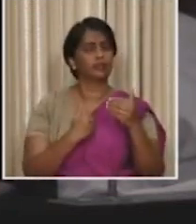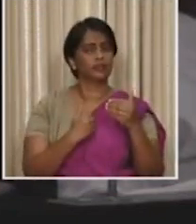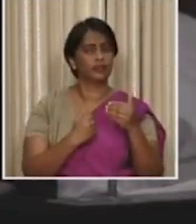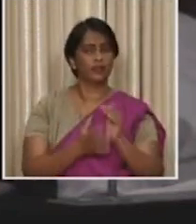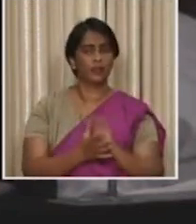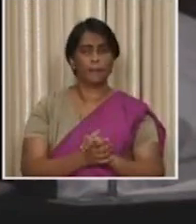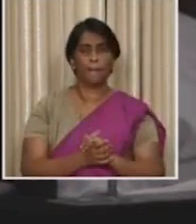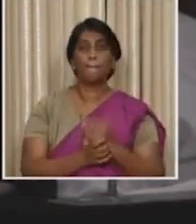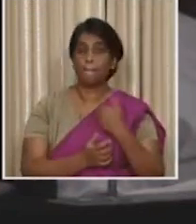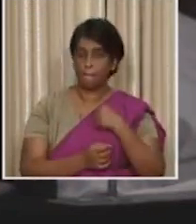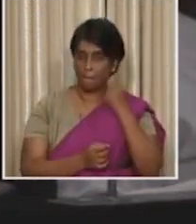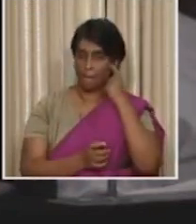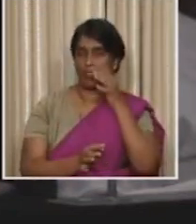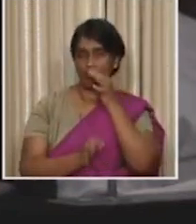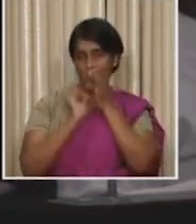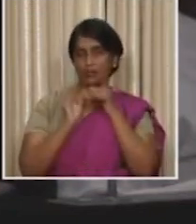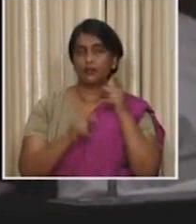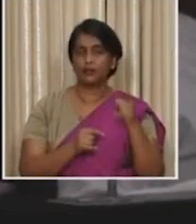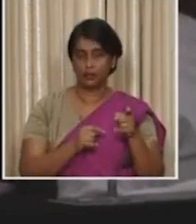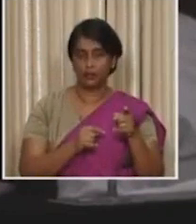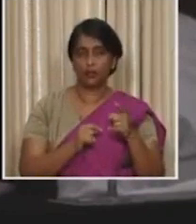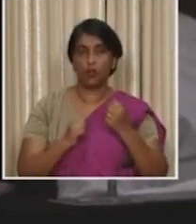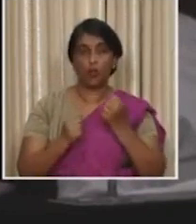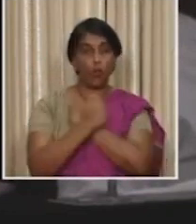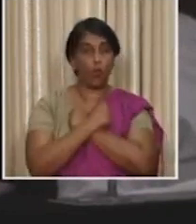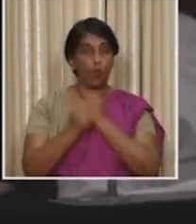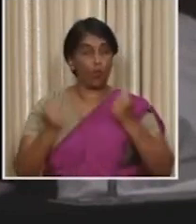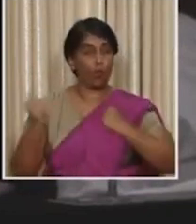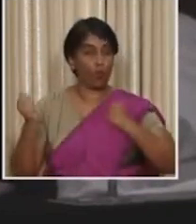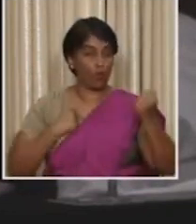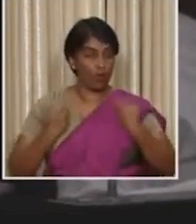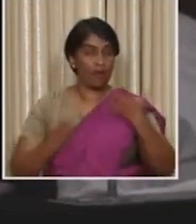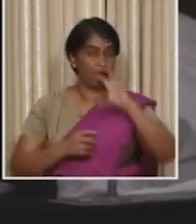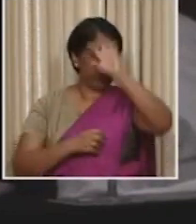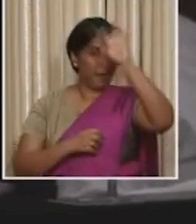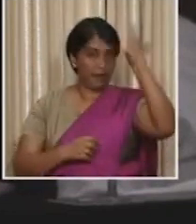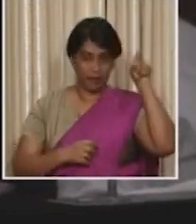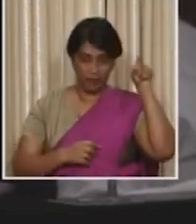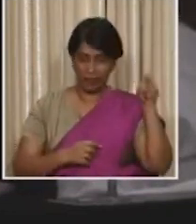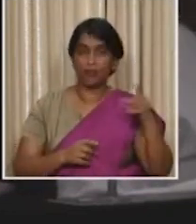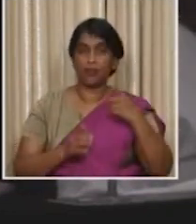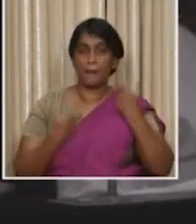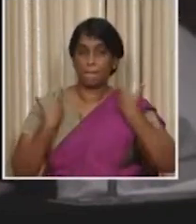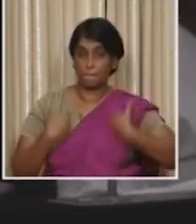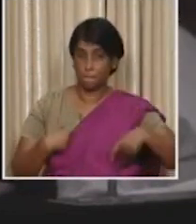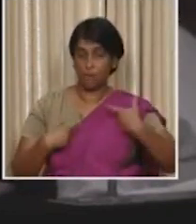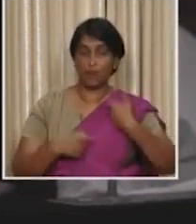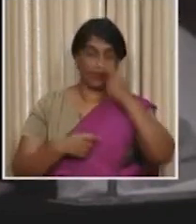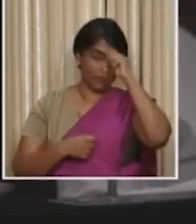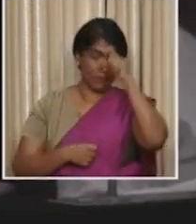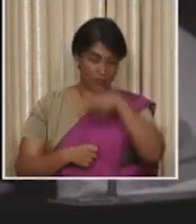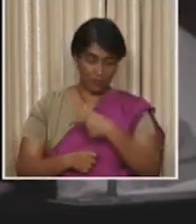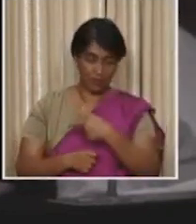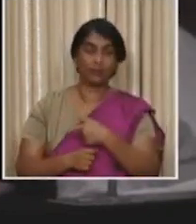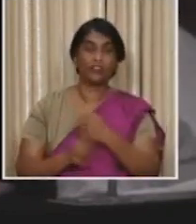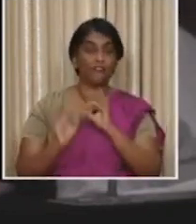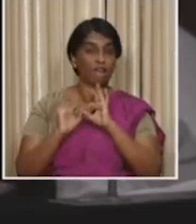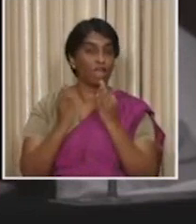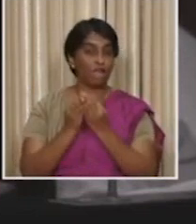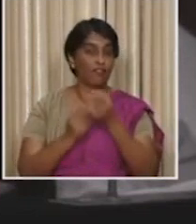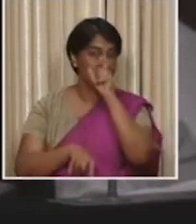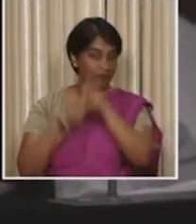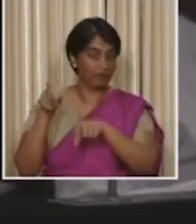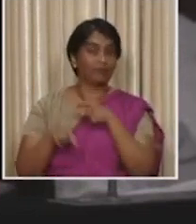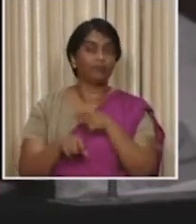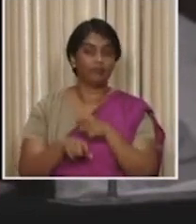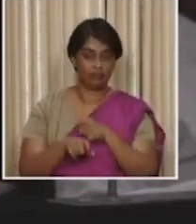பல நாடுகளிலும் இந்த நாட்டினுடைய முன்னாள் ராஜபக்ச குடும்பத்தைச் சேர்ந்தவர்கள் பல முதலீடுகளை செய்திருக்கிறார்கள். அவருடைய பணங்கள் இந்த